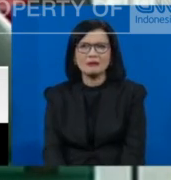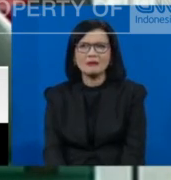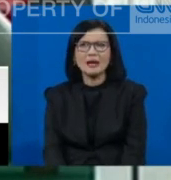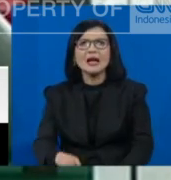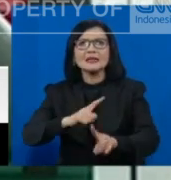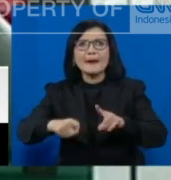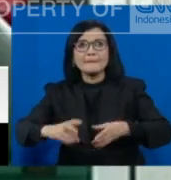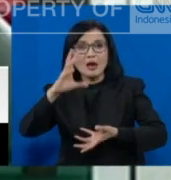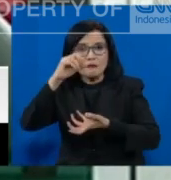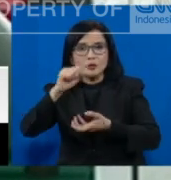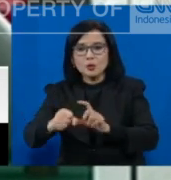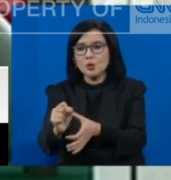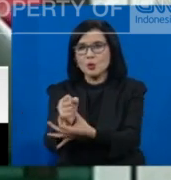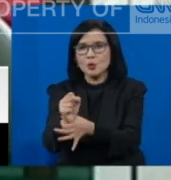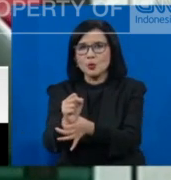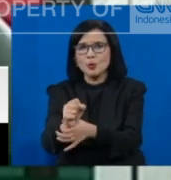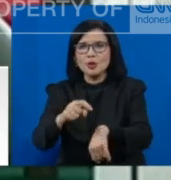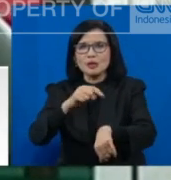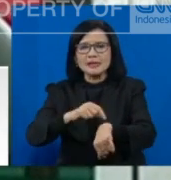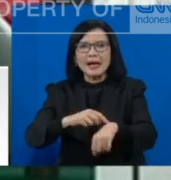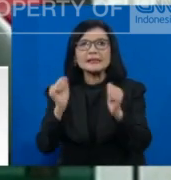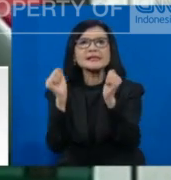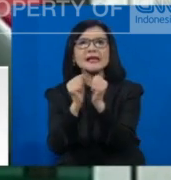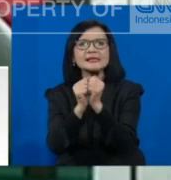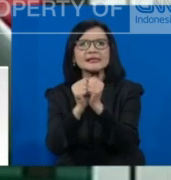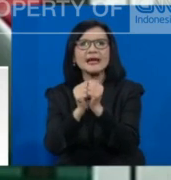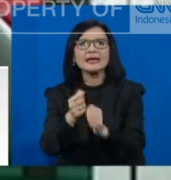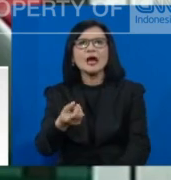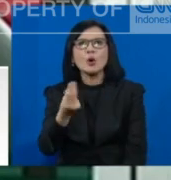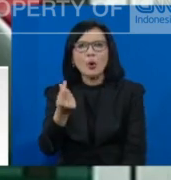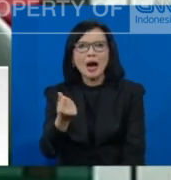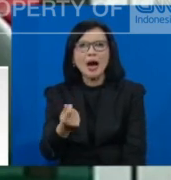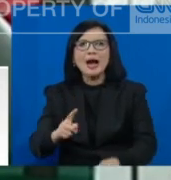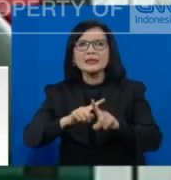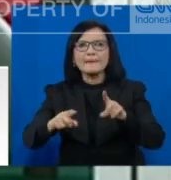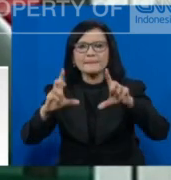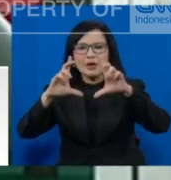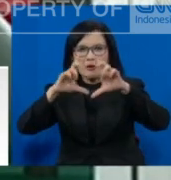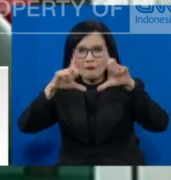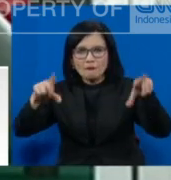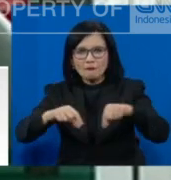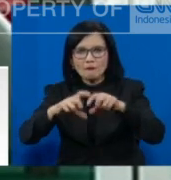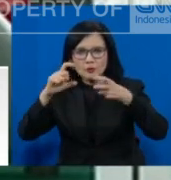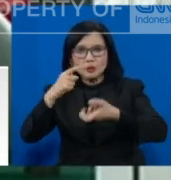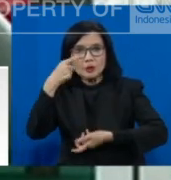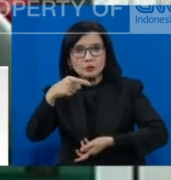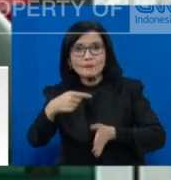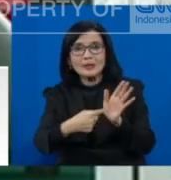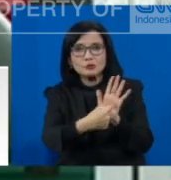Yosua dijanjikan waktu ini menunjukkan bahwa saudara